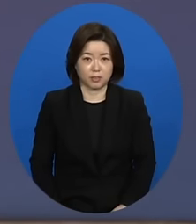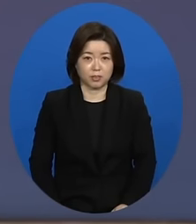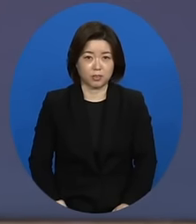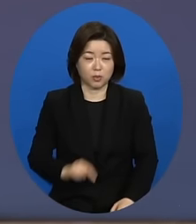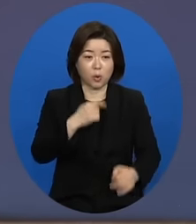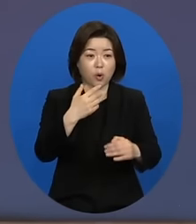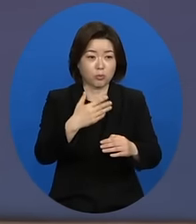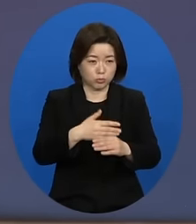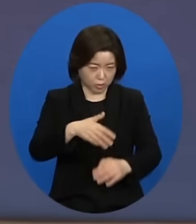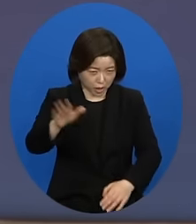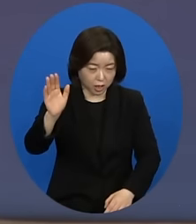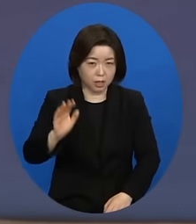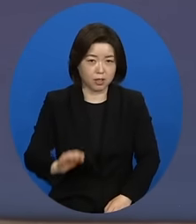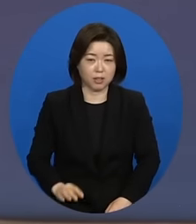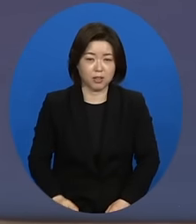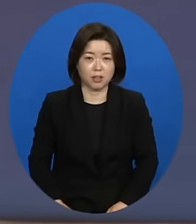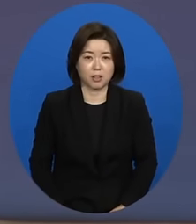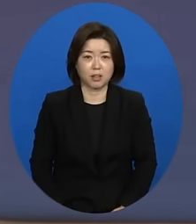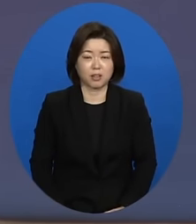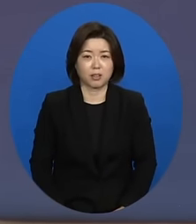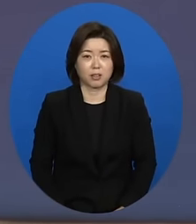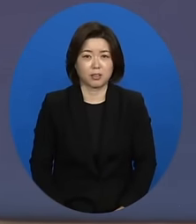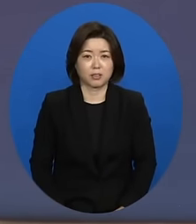북한에 간다고.